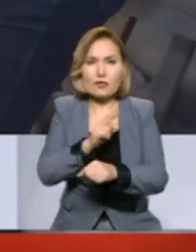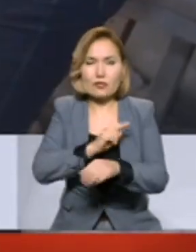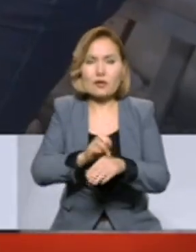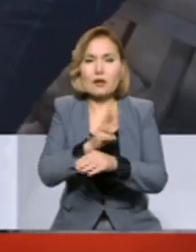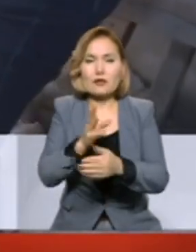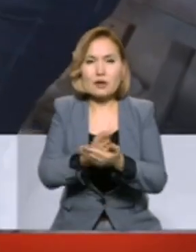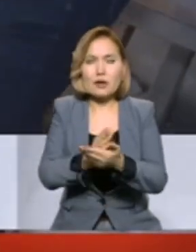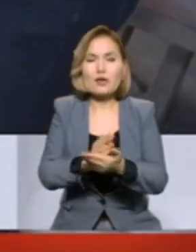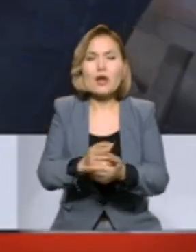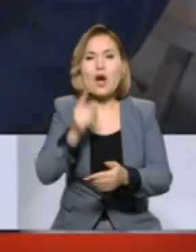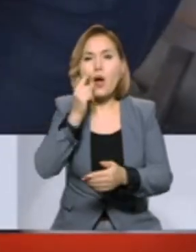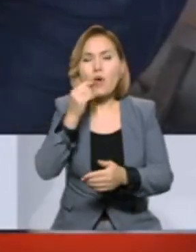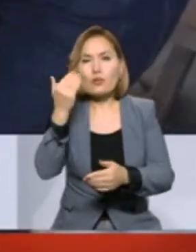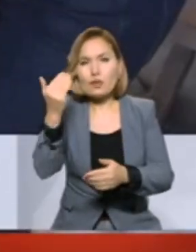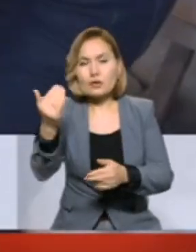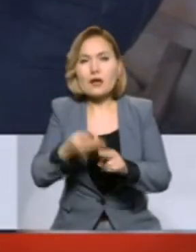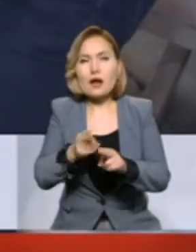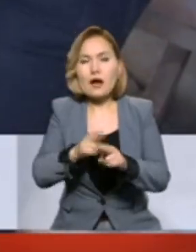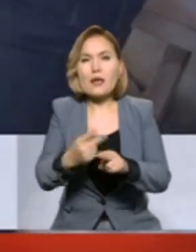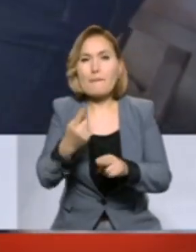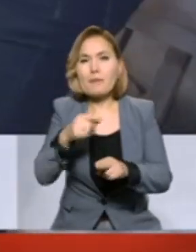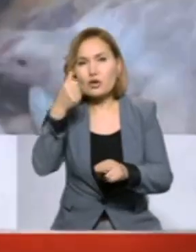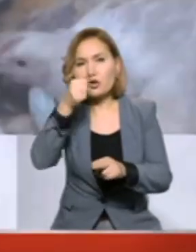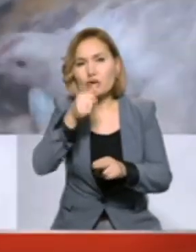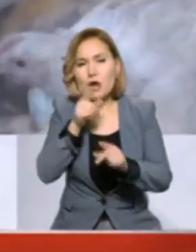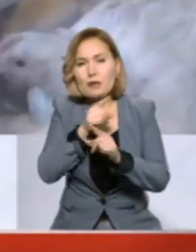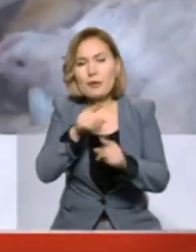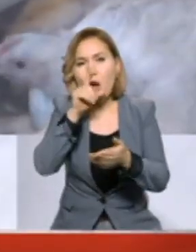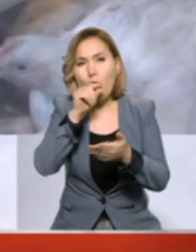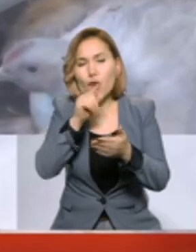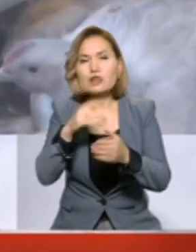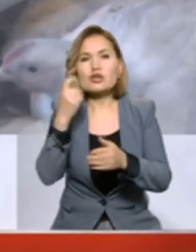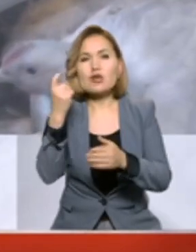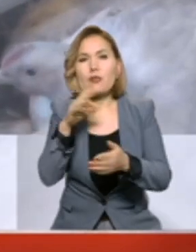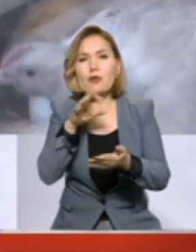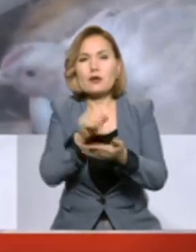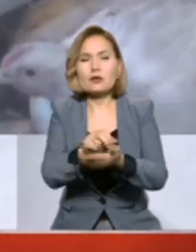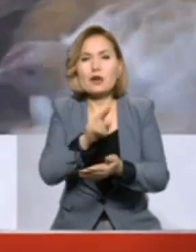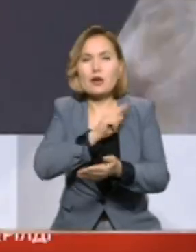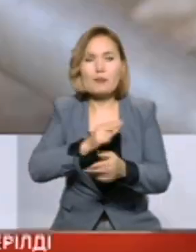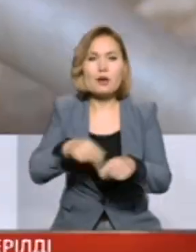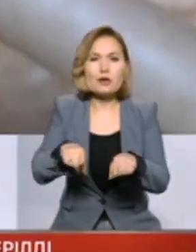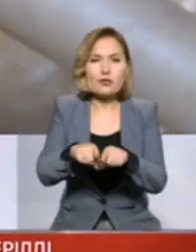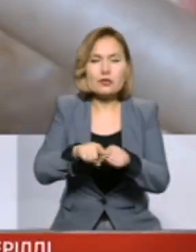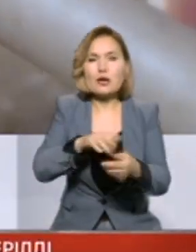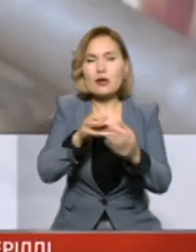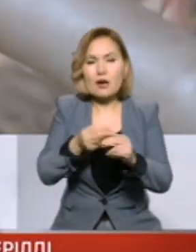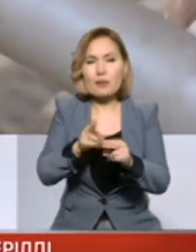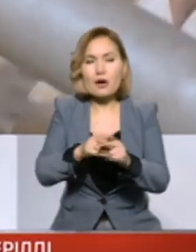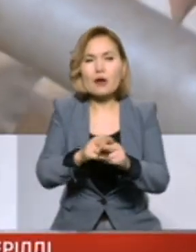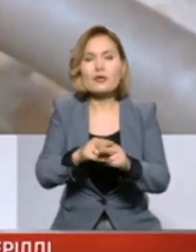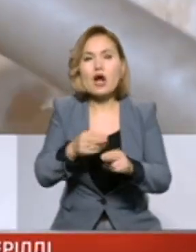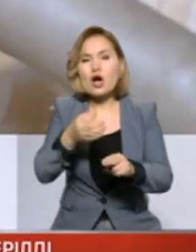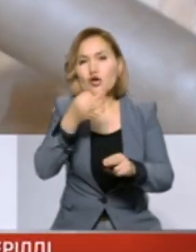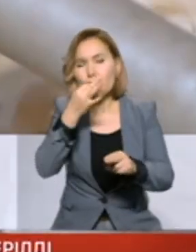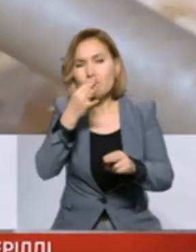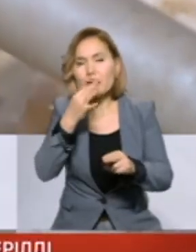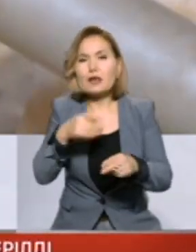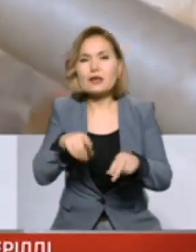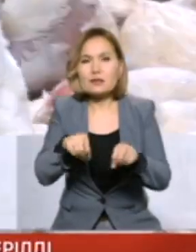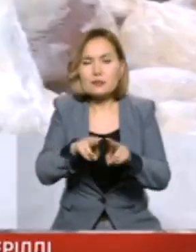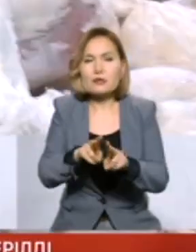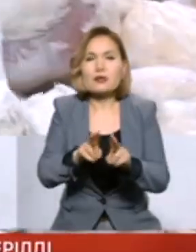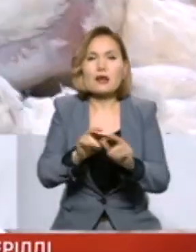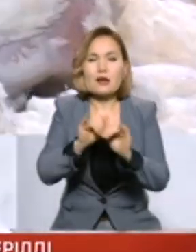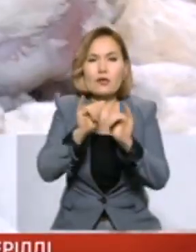Ржарлық Қанат Иманбай болса, 1,5 жылдан бері құс шаруашылығымен шұғылданады. Ет бағытындағы тауықтарды инкубатордан шығарып, өсіріп, саудалап отырып, кәсіпкерлікті